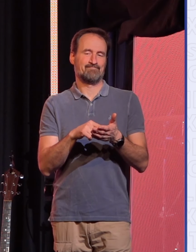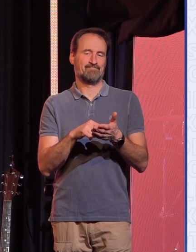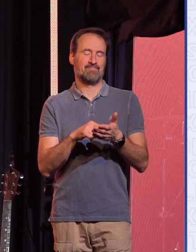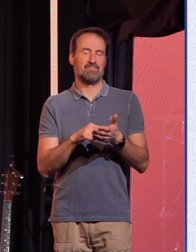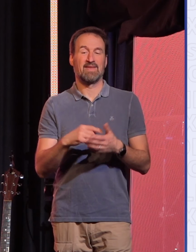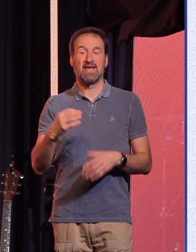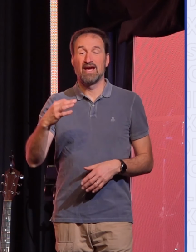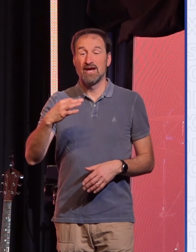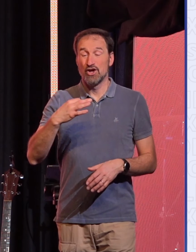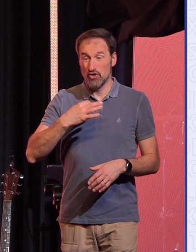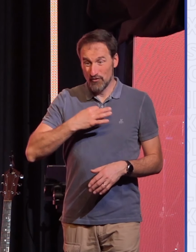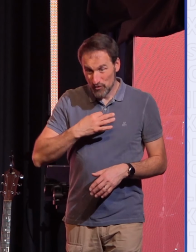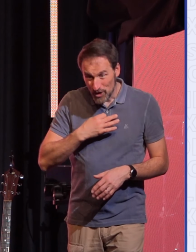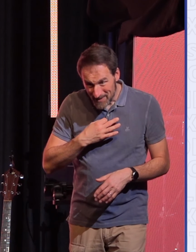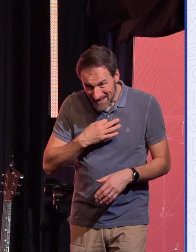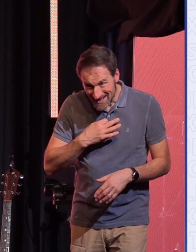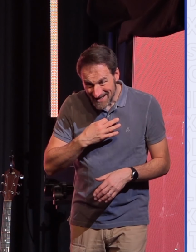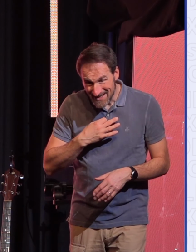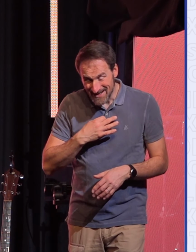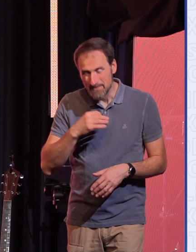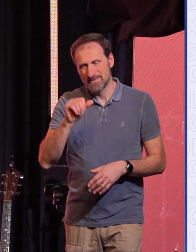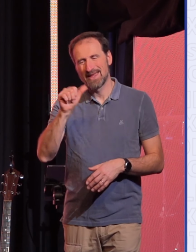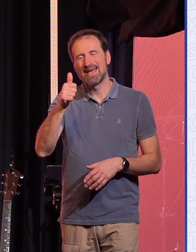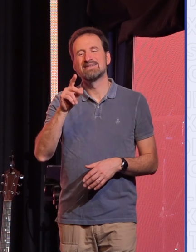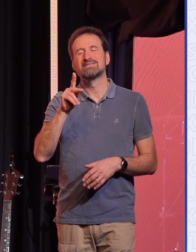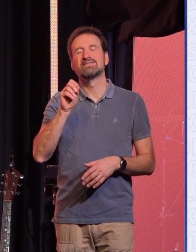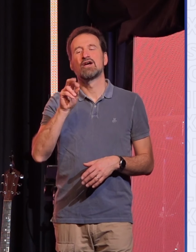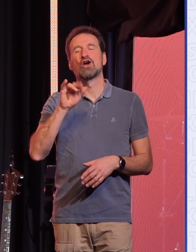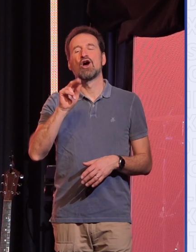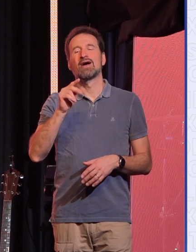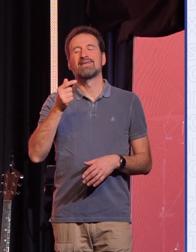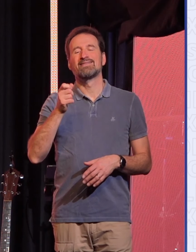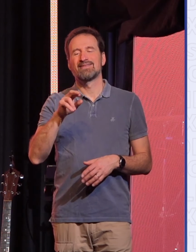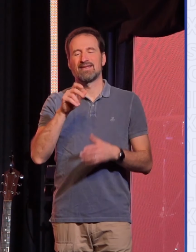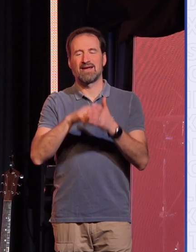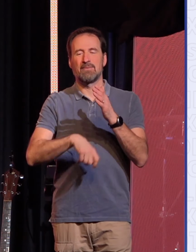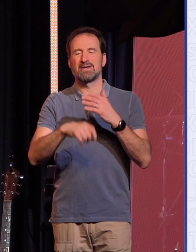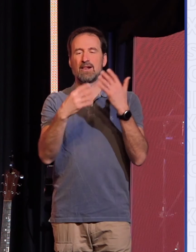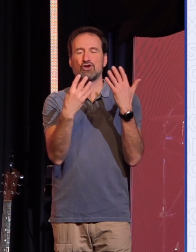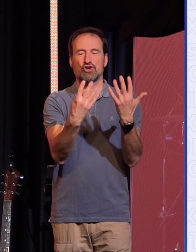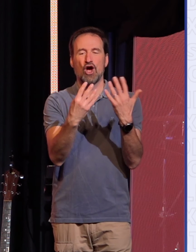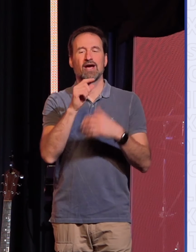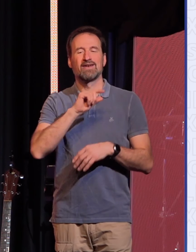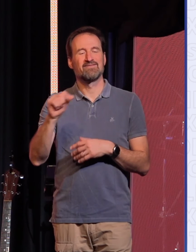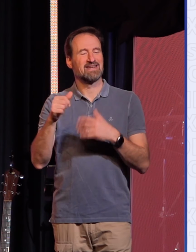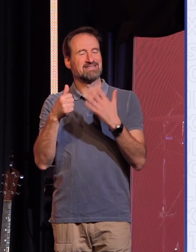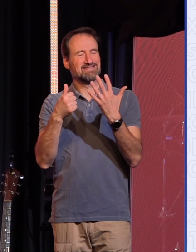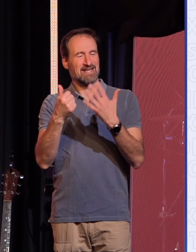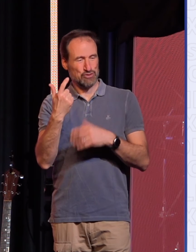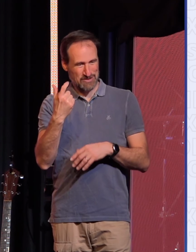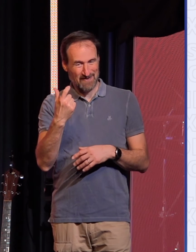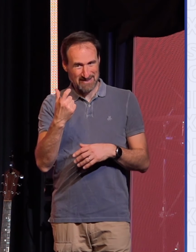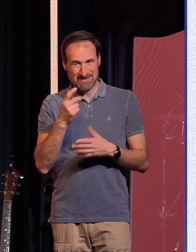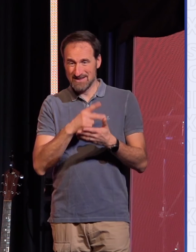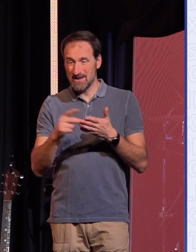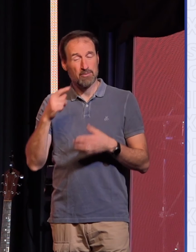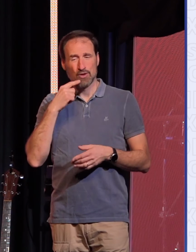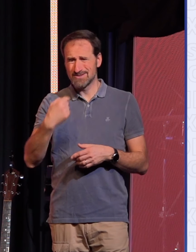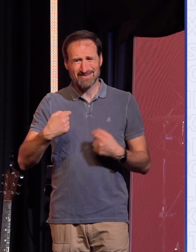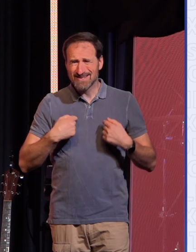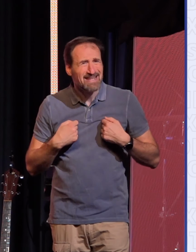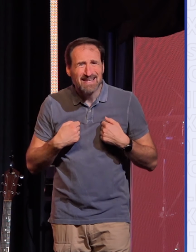Für mich, 1. Korinther 9, Vers 26, für mich gibt es daher nur eins. Ich laufe wie ein